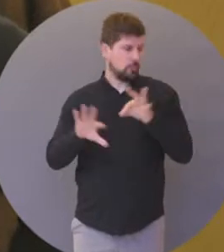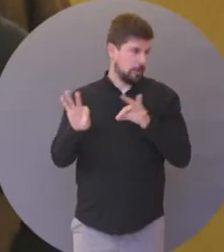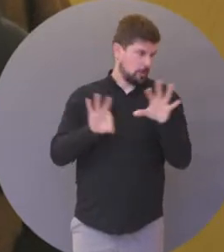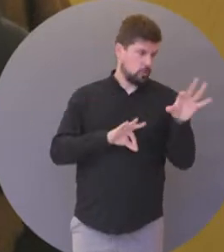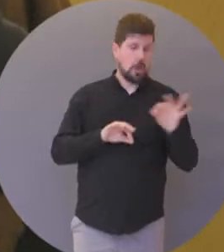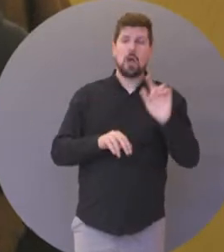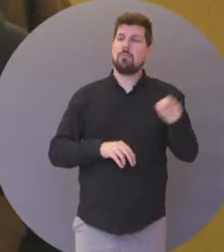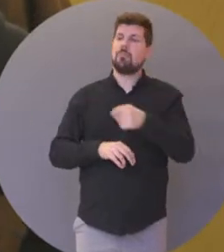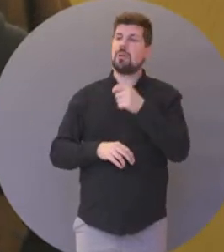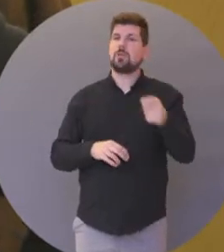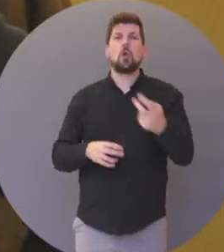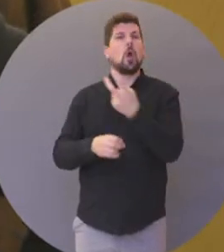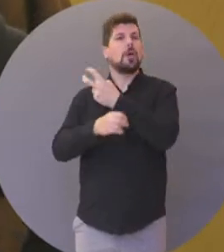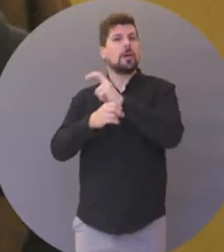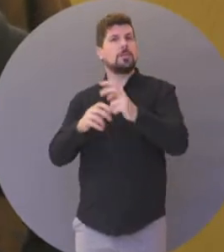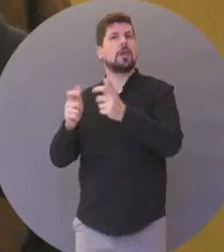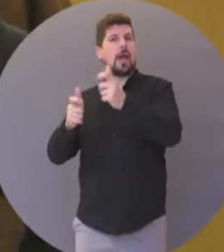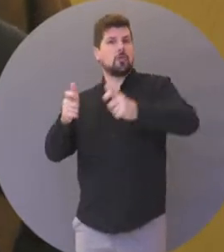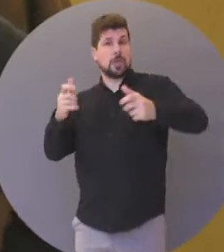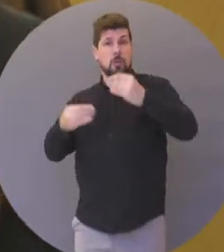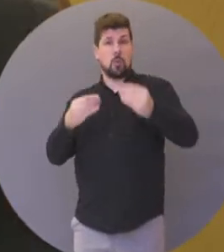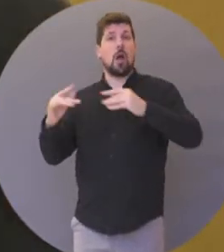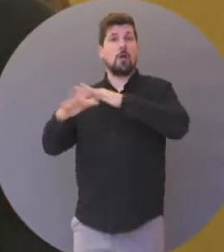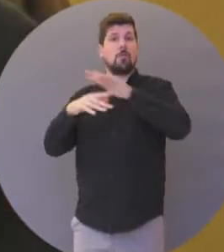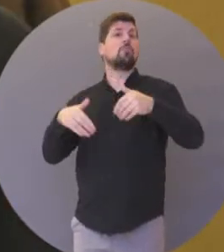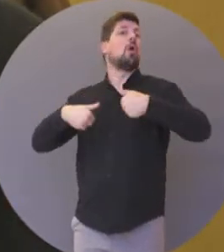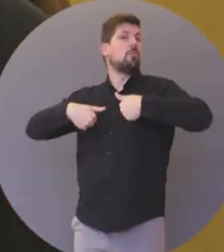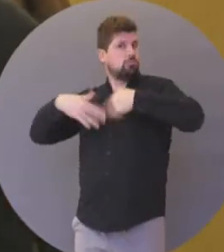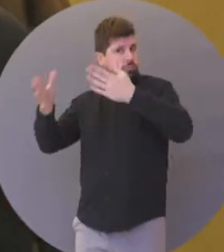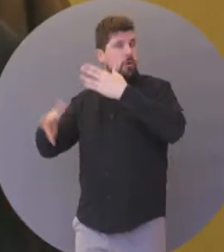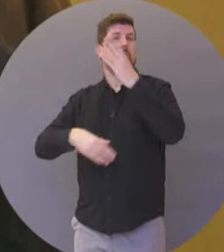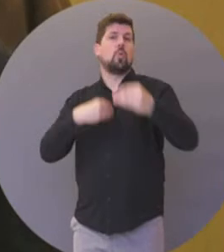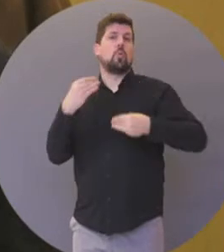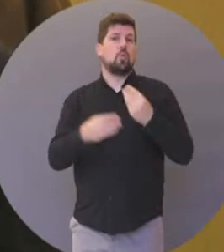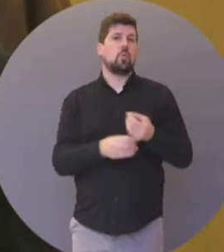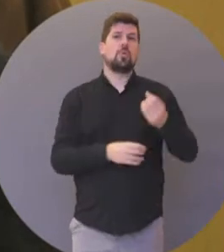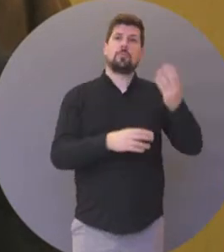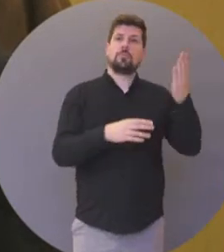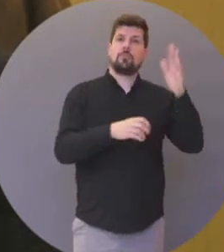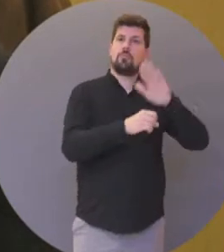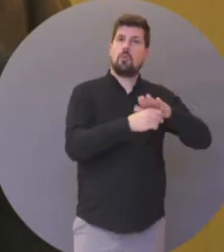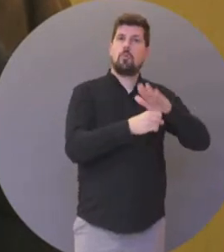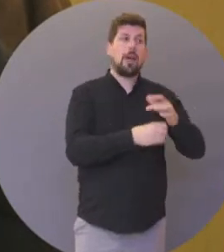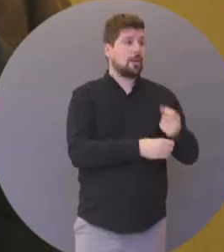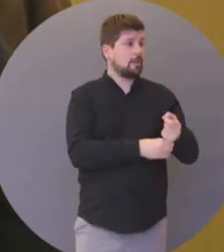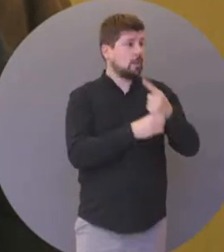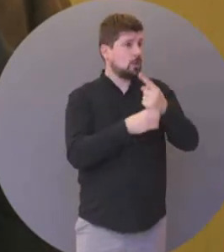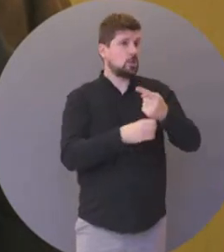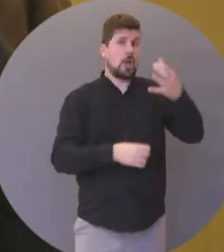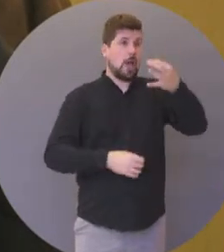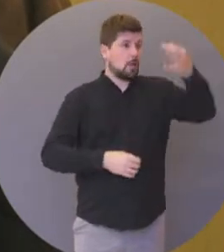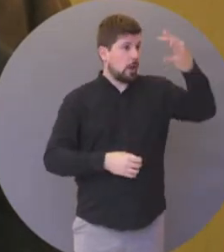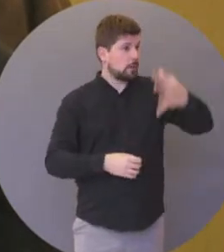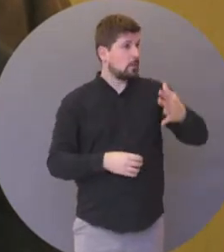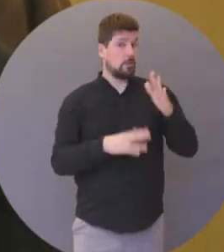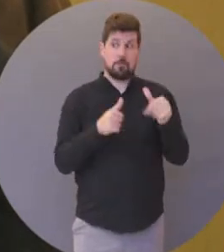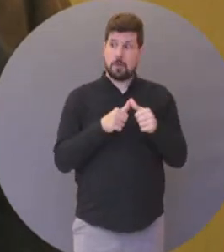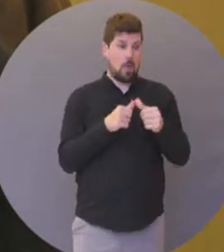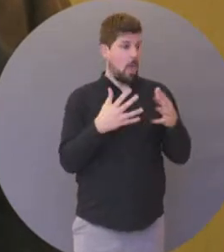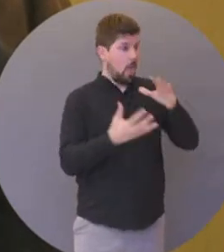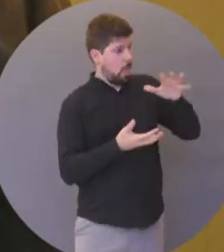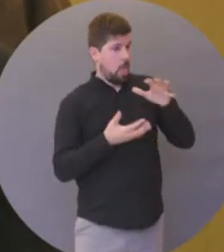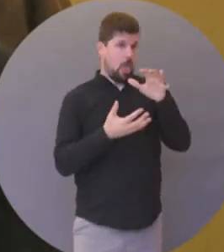risques industriels et environnementaux mais aussi de nos poubelles qui déborde de déchets hautement radioactifs dont on ne sait que faire le nucléaire n'est pas la solution